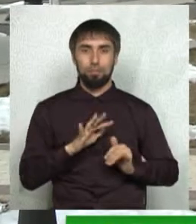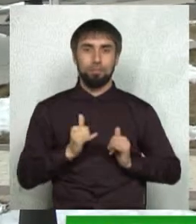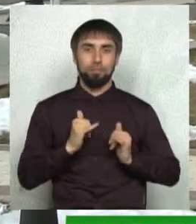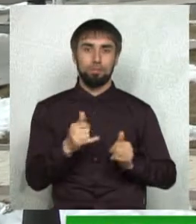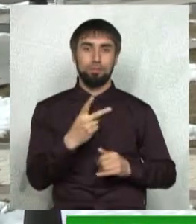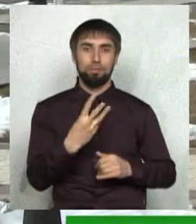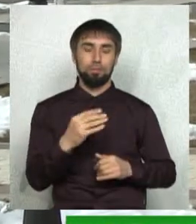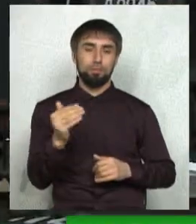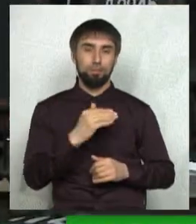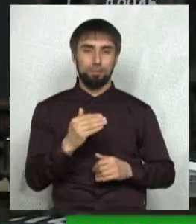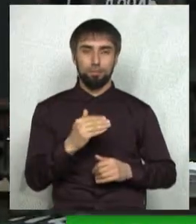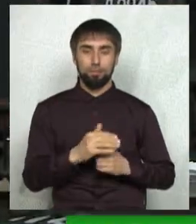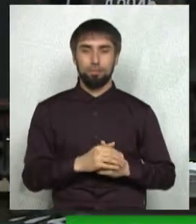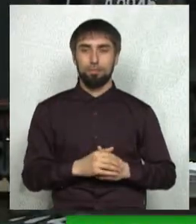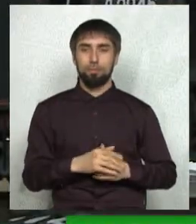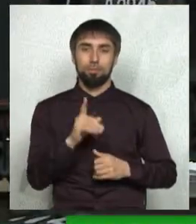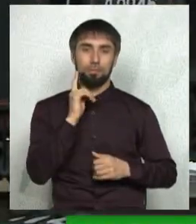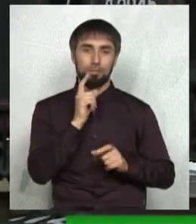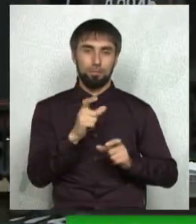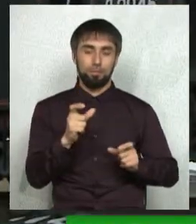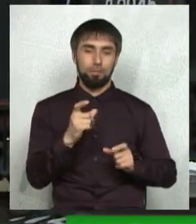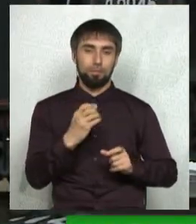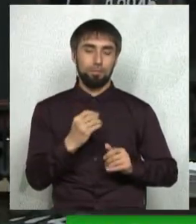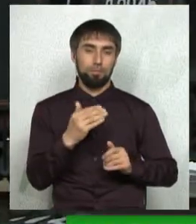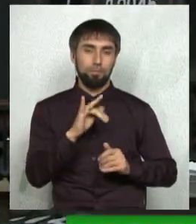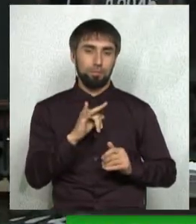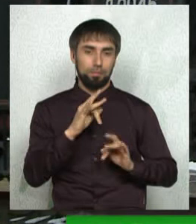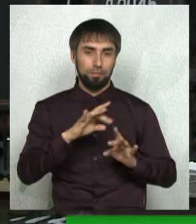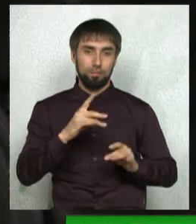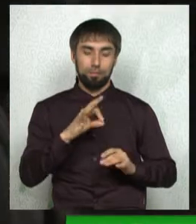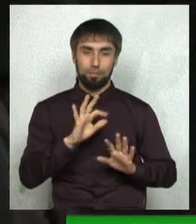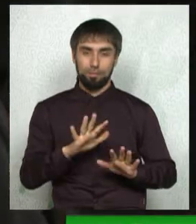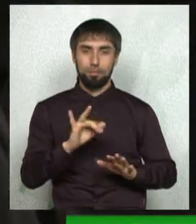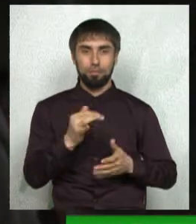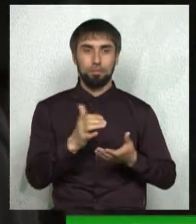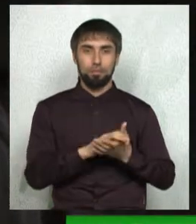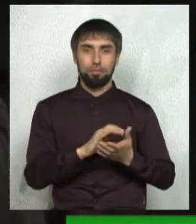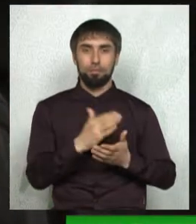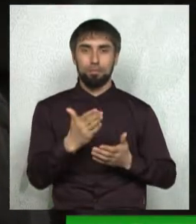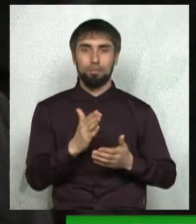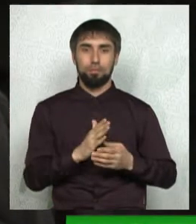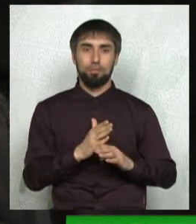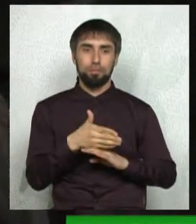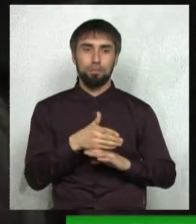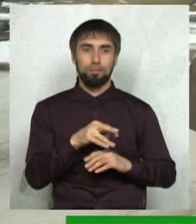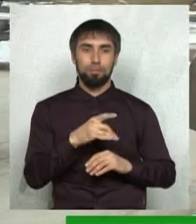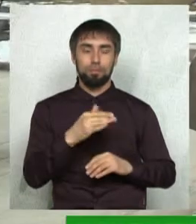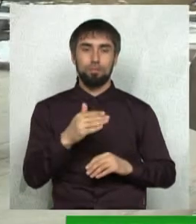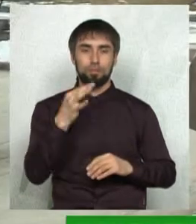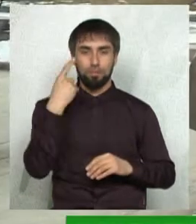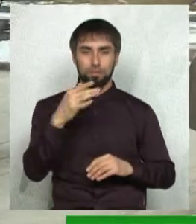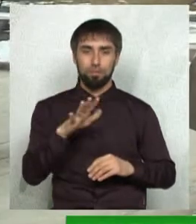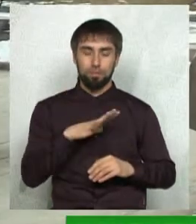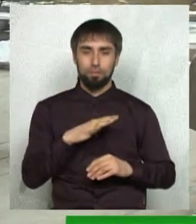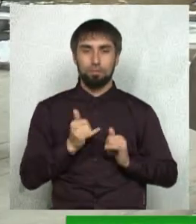посвящено 23 февраля. Молодых людей не только посвящали в историю нашего края, знакомились с достопримечательностями. Цель организаторов – прежде